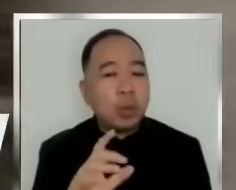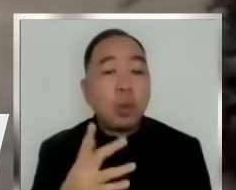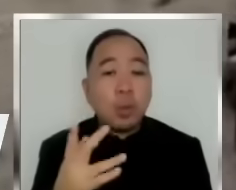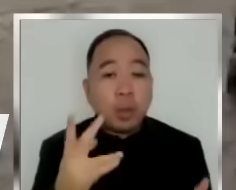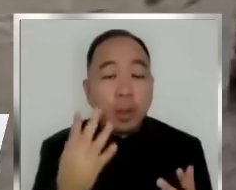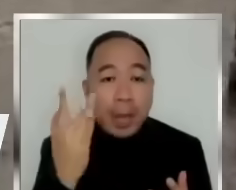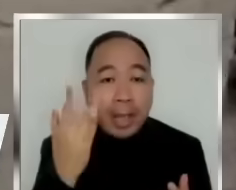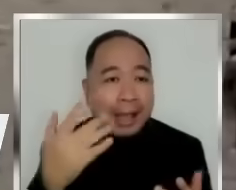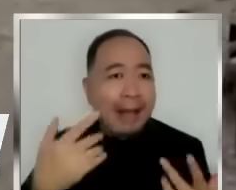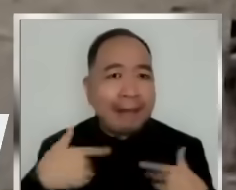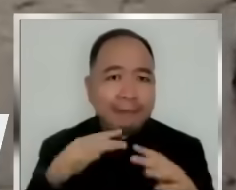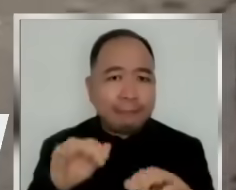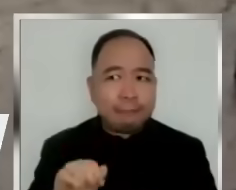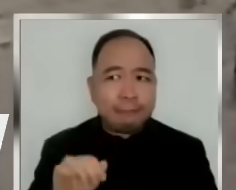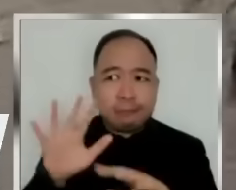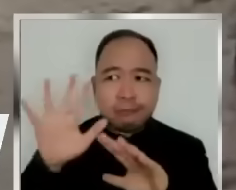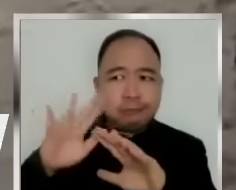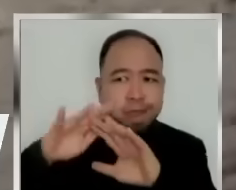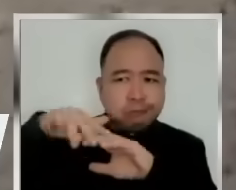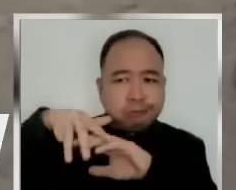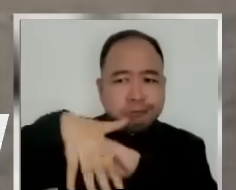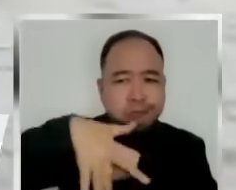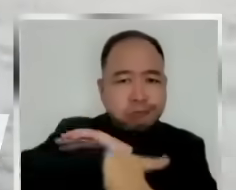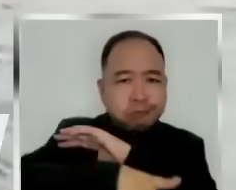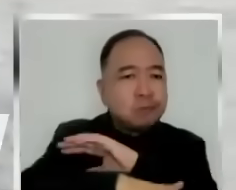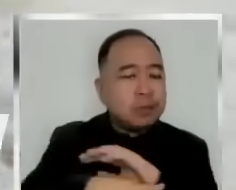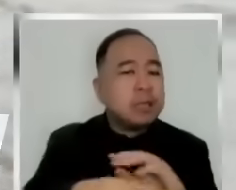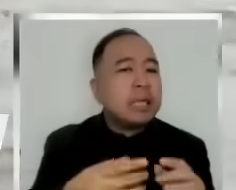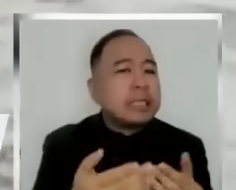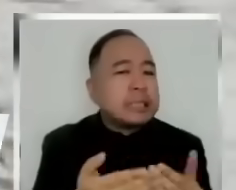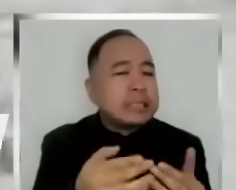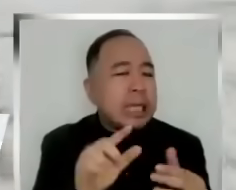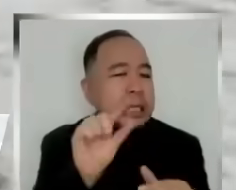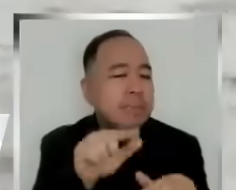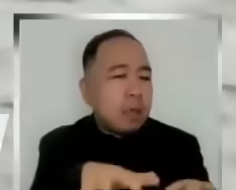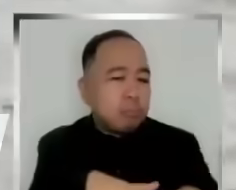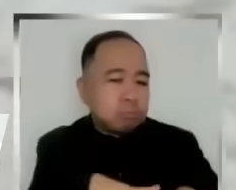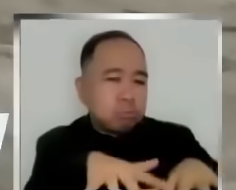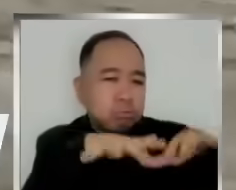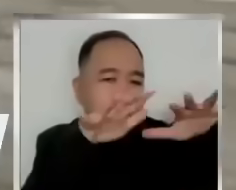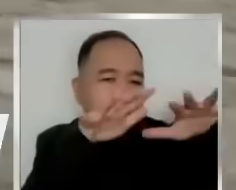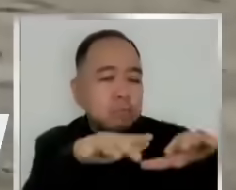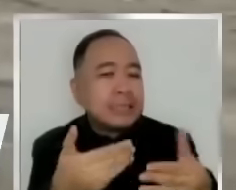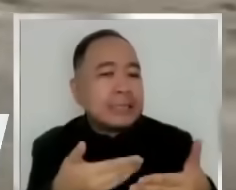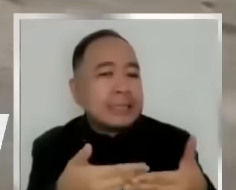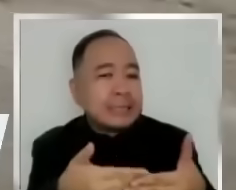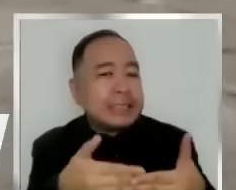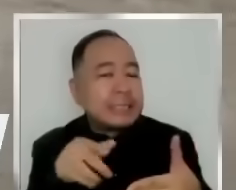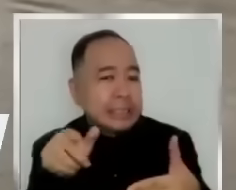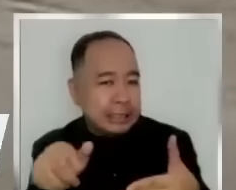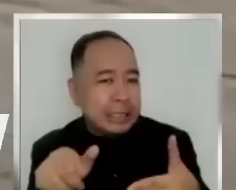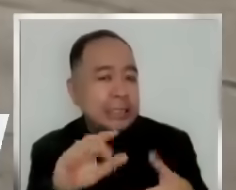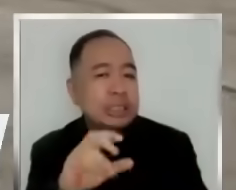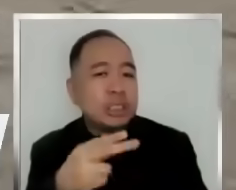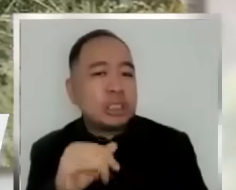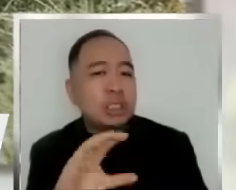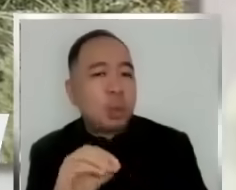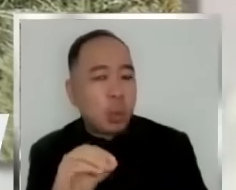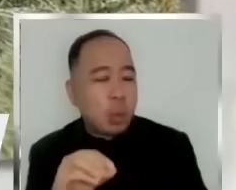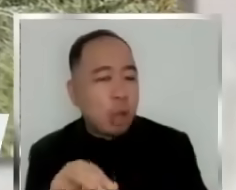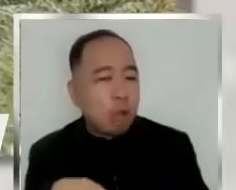slide. Bahagyaring tumaas ang level ng tubig sa Chico River sa Bontoc Mountain Province kasunod ng halos walang tigil na ulan